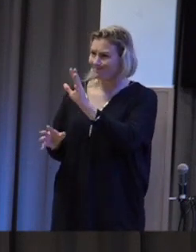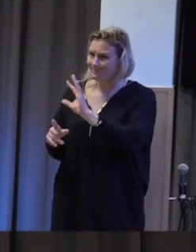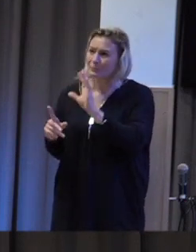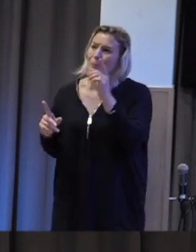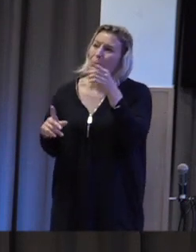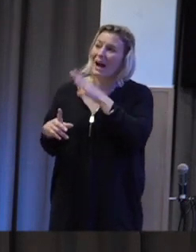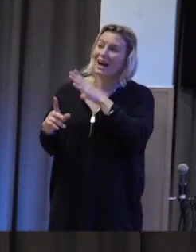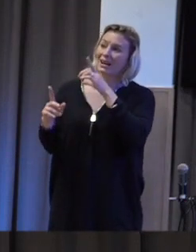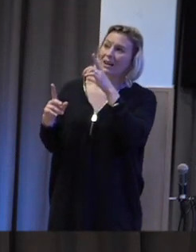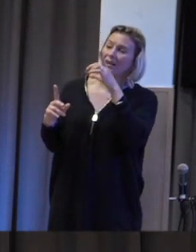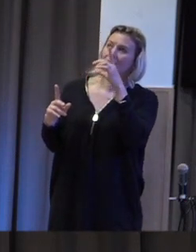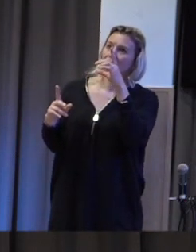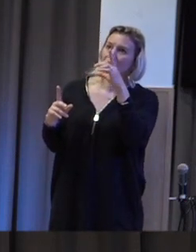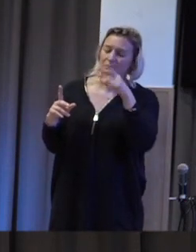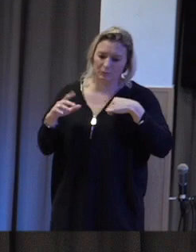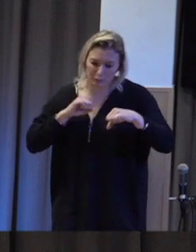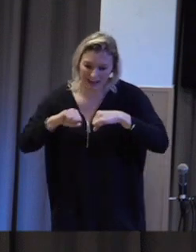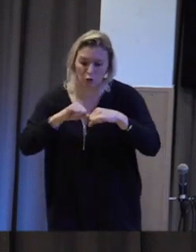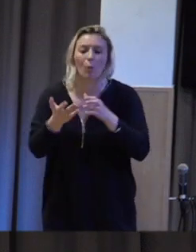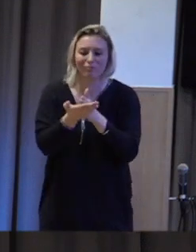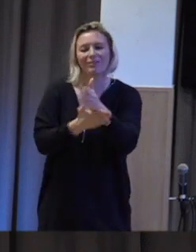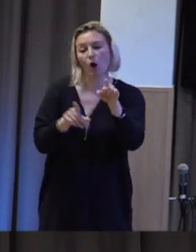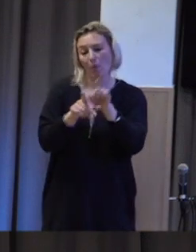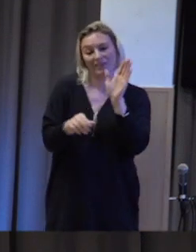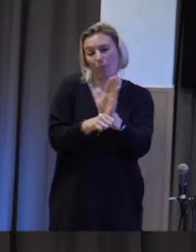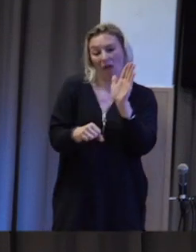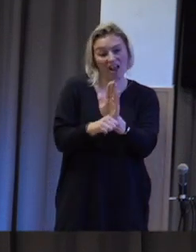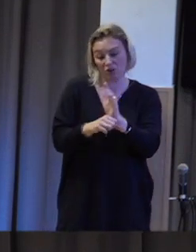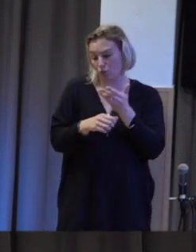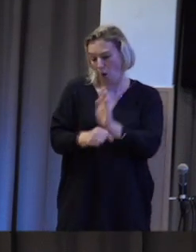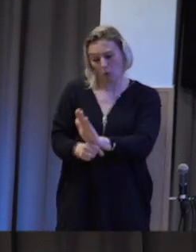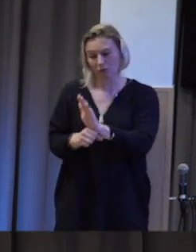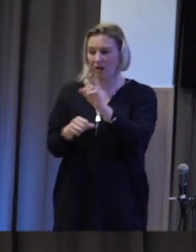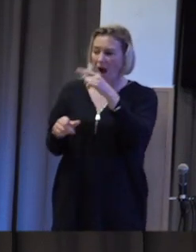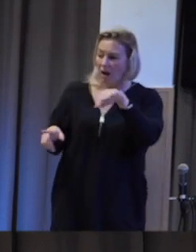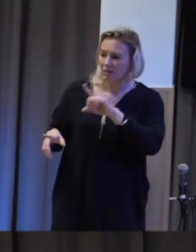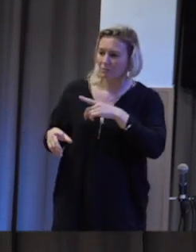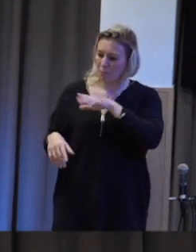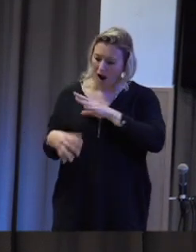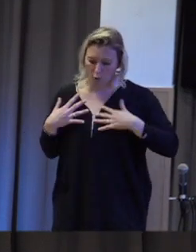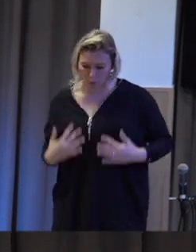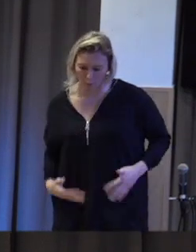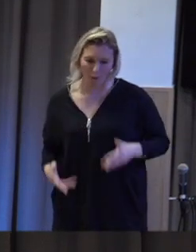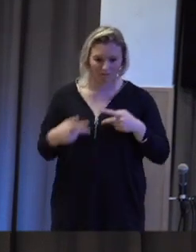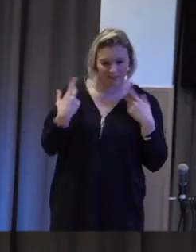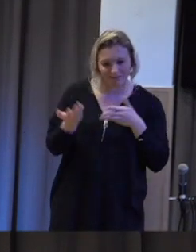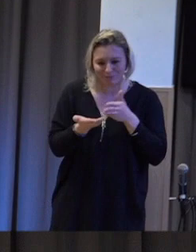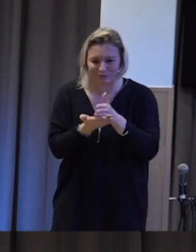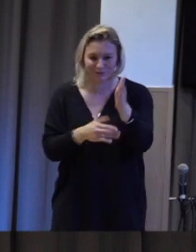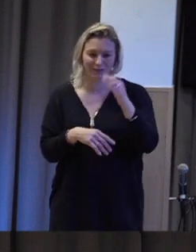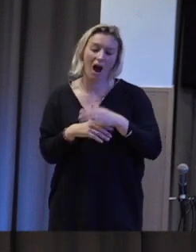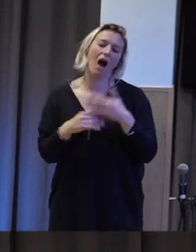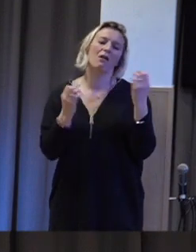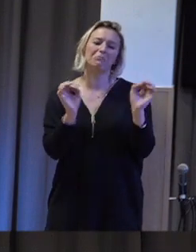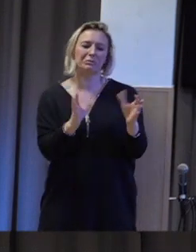Seigneur, rien qu'en voyant ce que nous faisons, on a un témoignage. En disant, cette personne-là, ça ne peut être qu'un enfant de